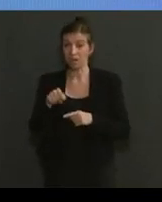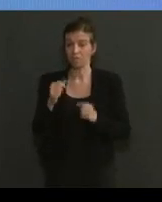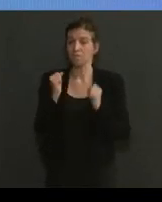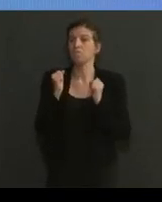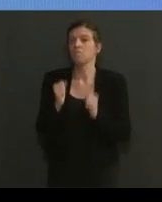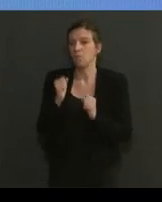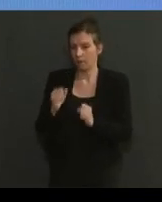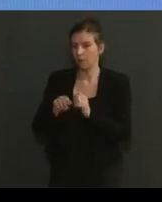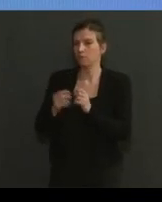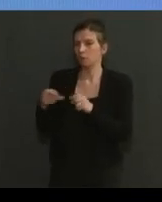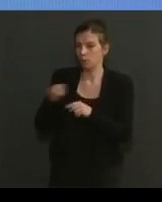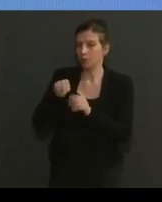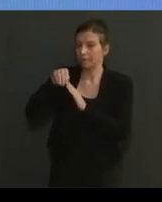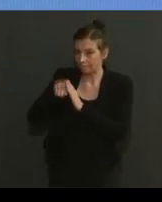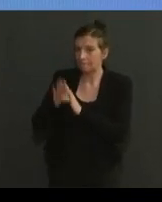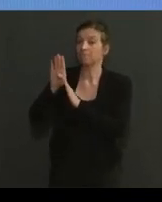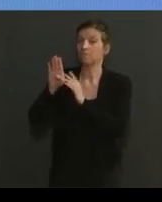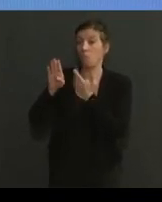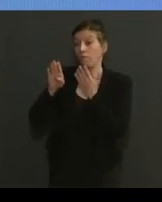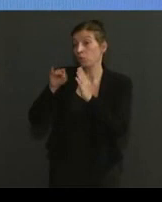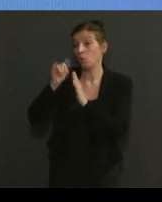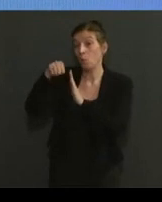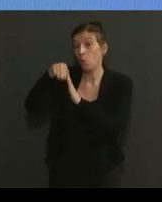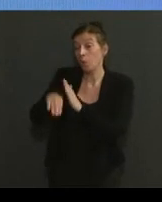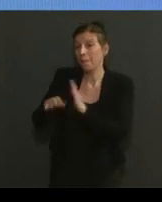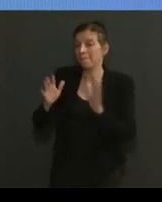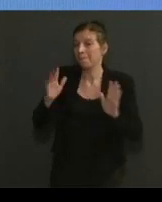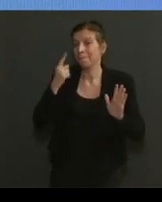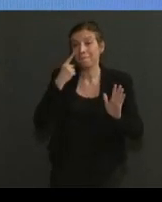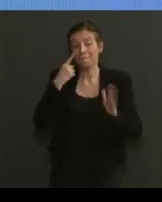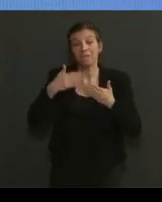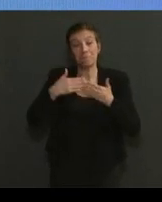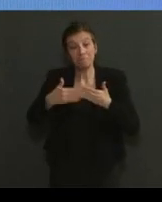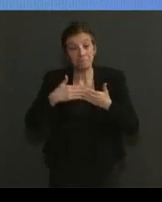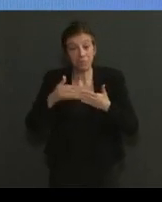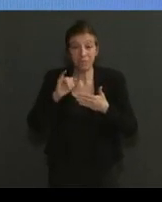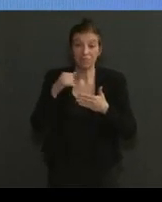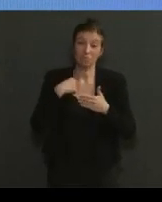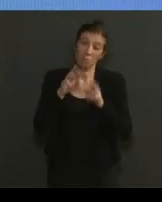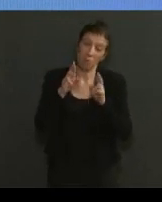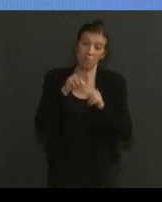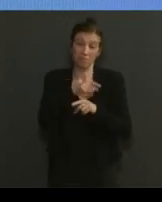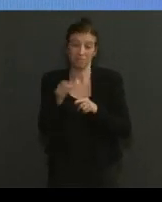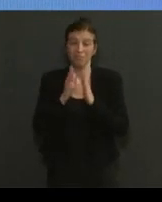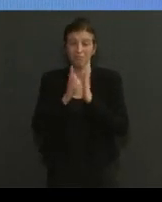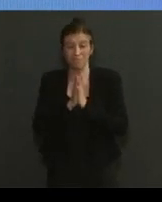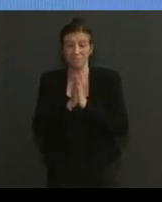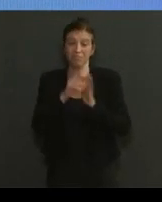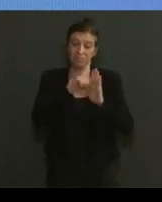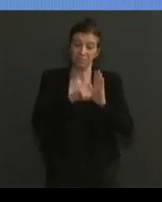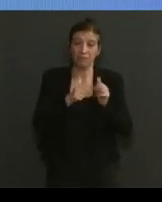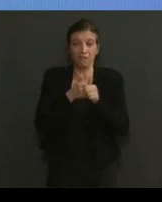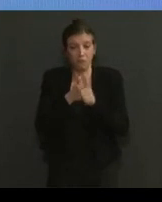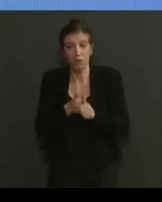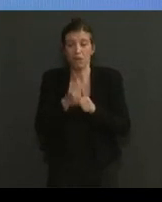volgen. Plan het dus klein, fijn en veilig. Dat zal de beste garantie zijn